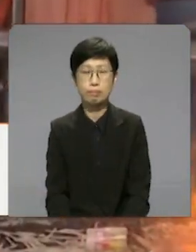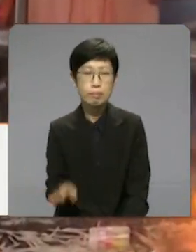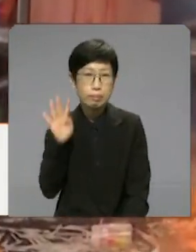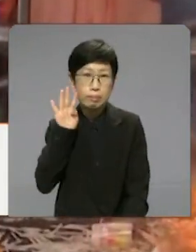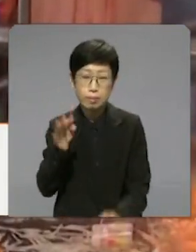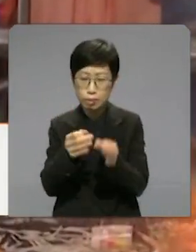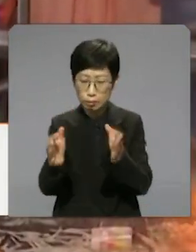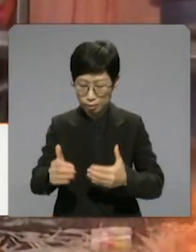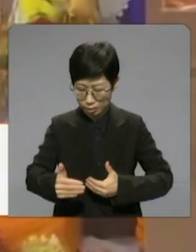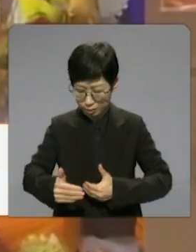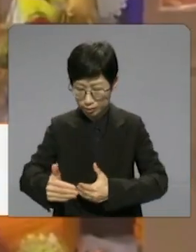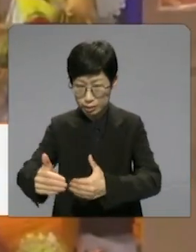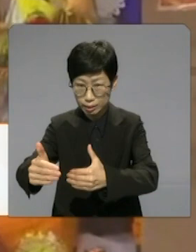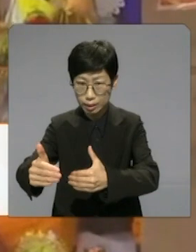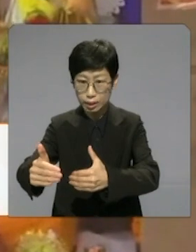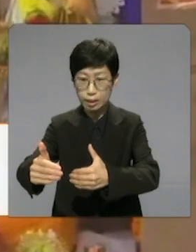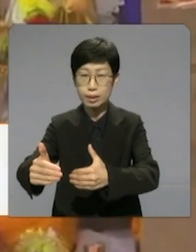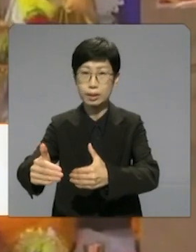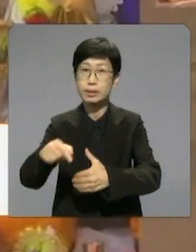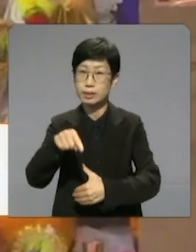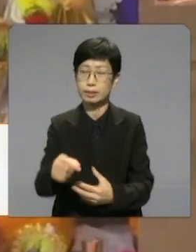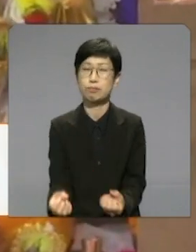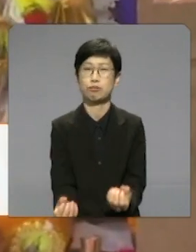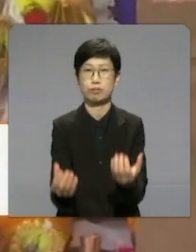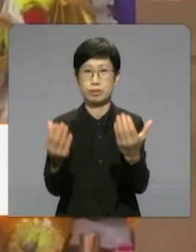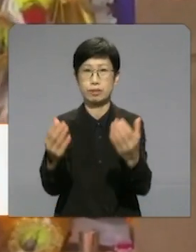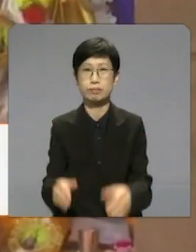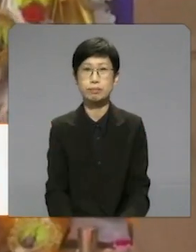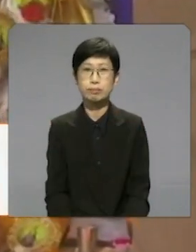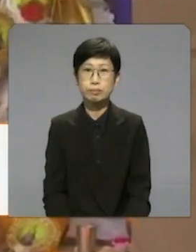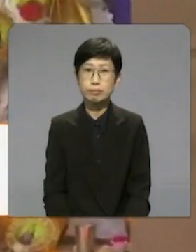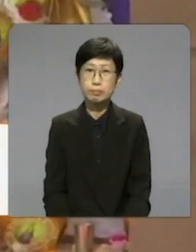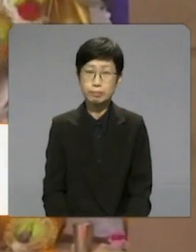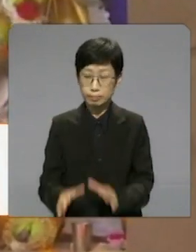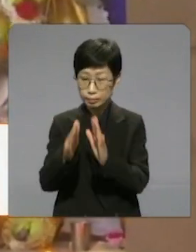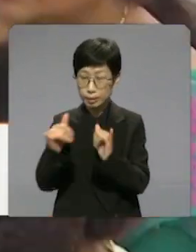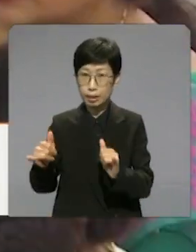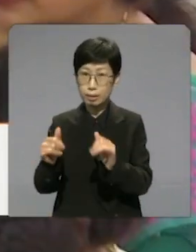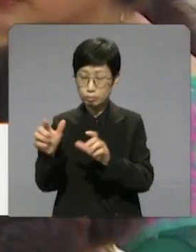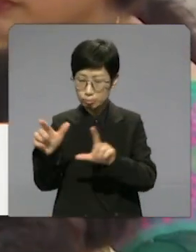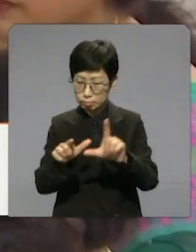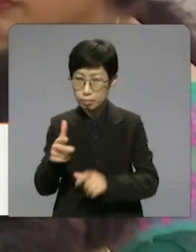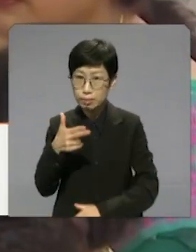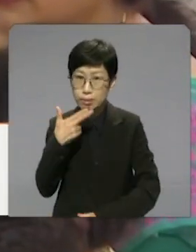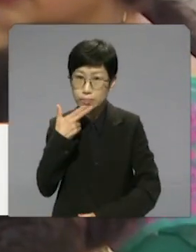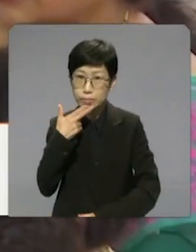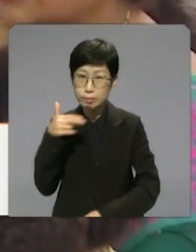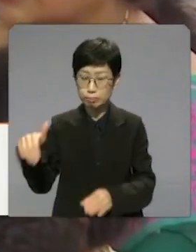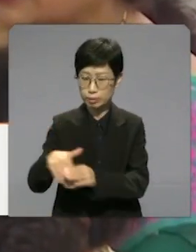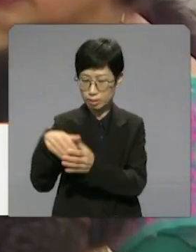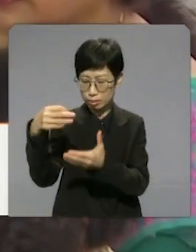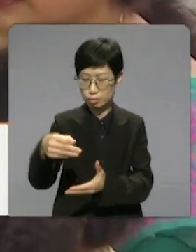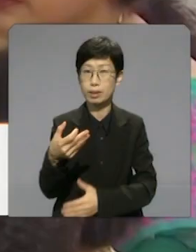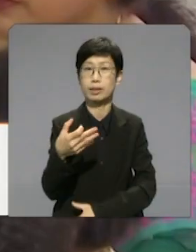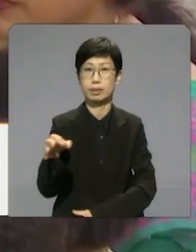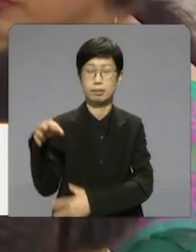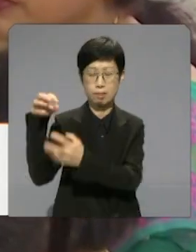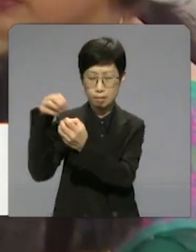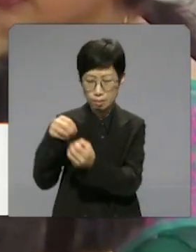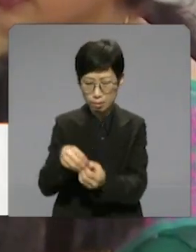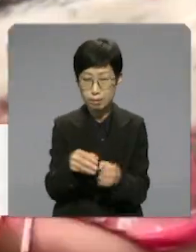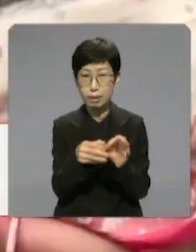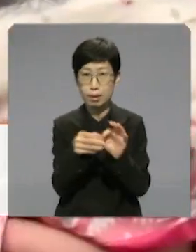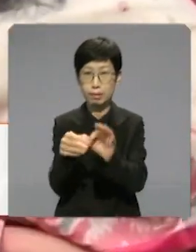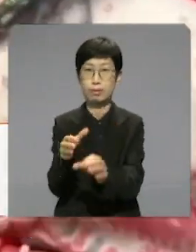동안 열리는 서벵골의 두르가 푸자 축제. 유네스코의 인류 무형 문화유산으로 인정받아 전통을 이어오고